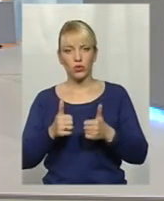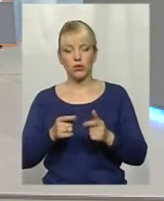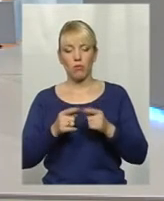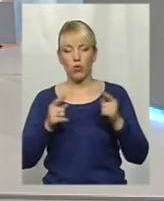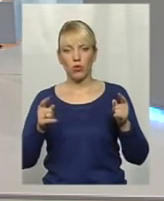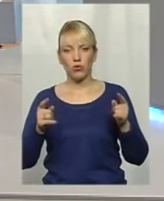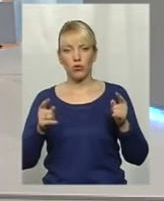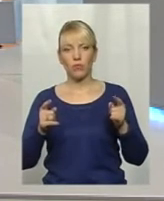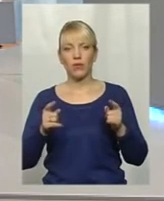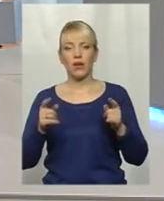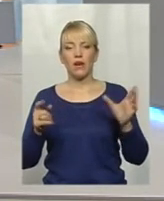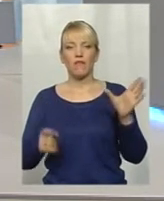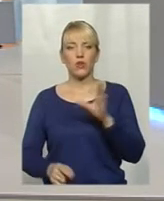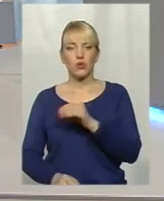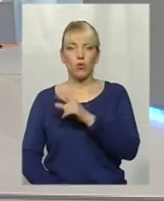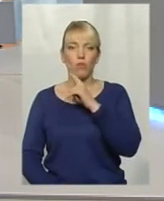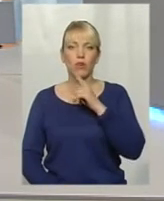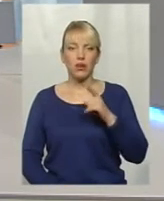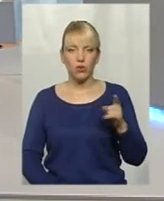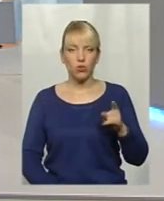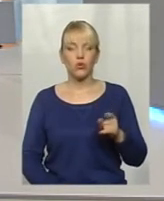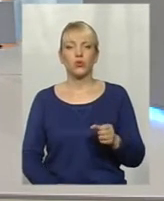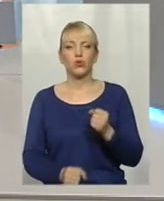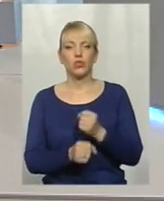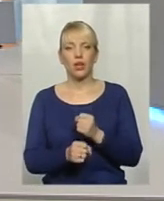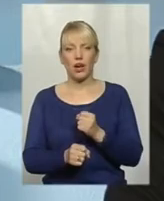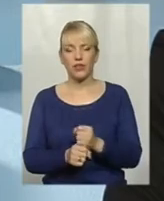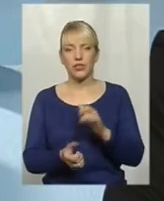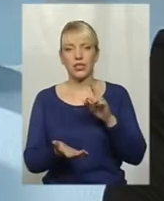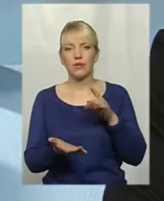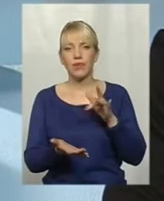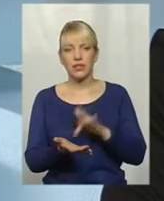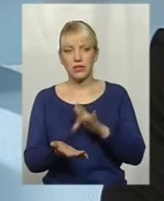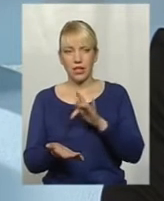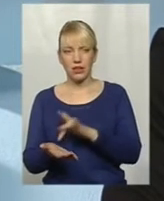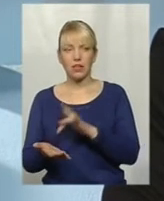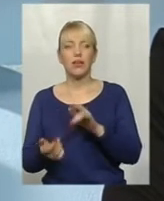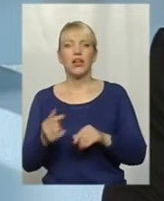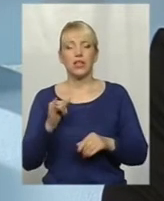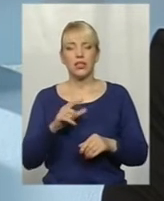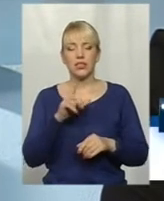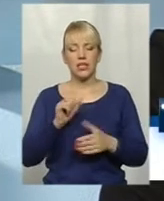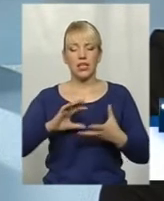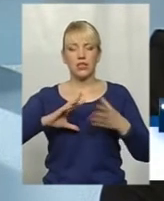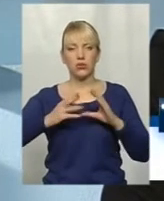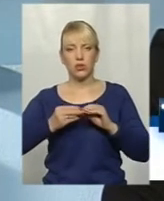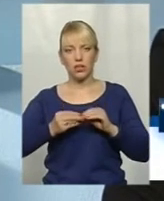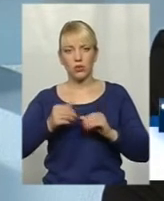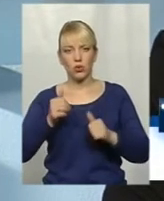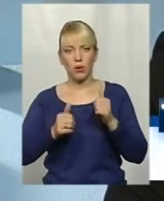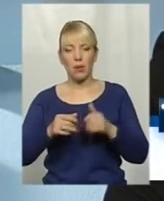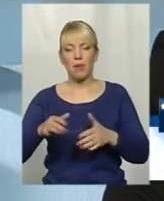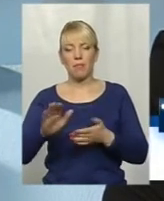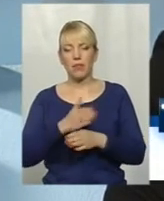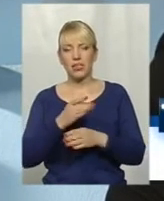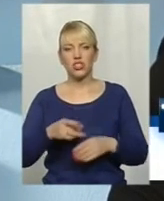протягом всього періоду діяльності центрів. Всього їх було вісім. І за результатами конкурсів між регіональним центром